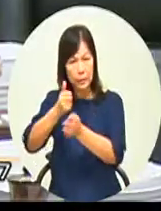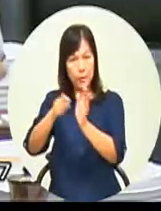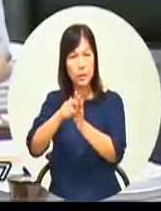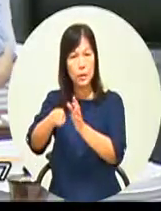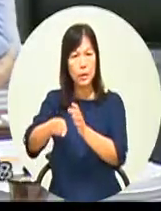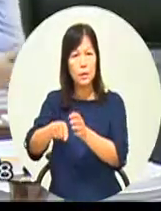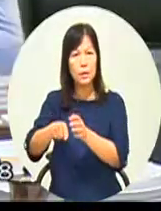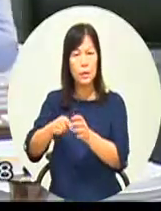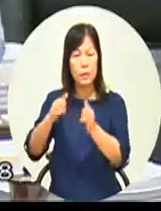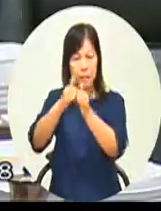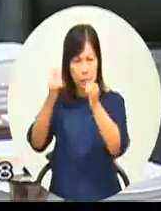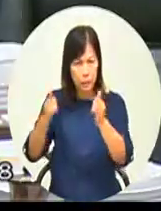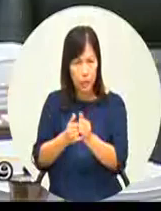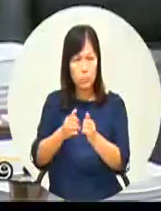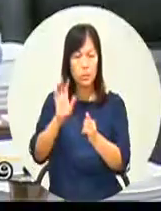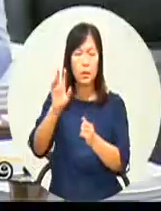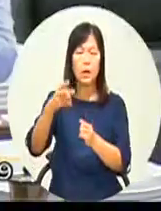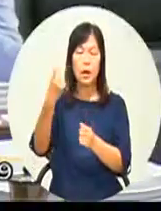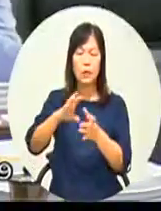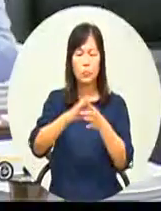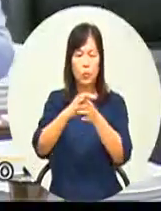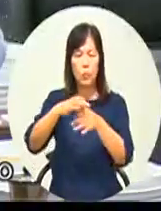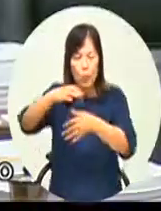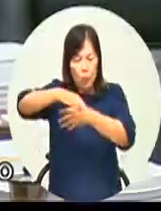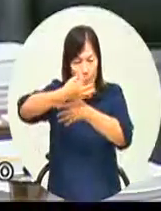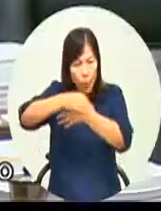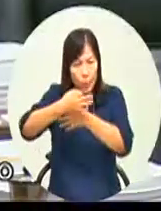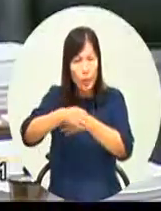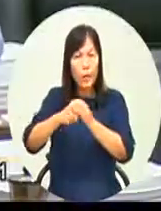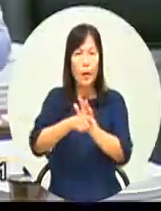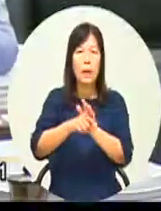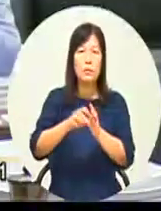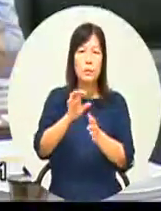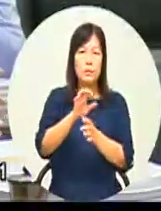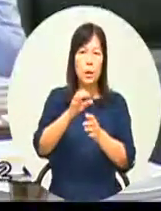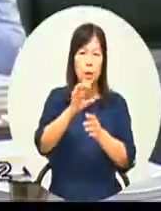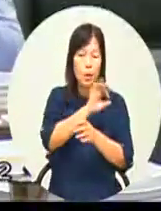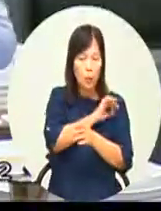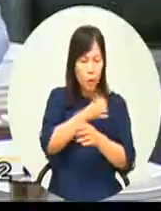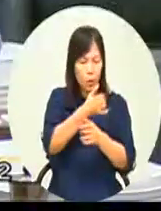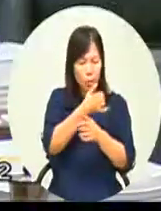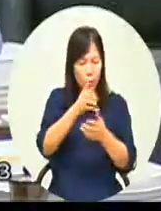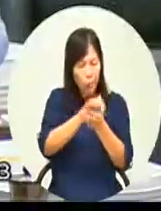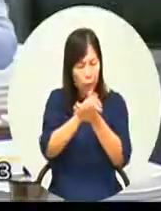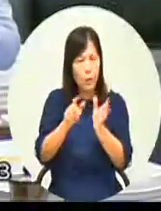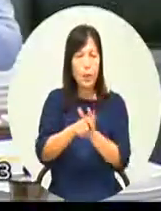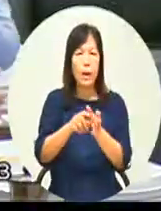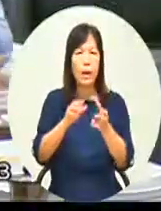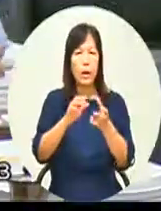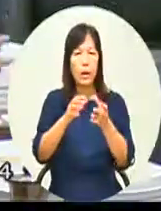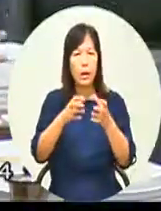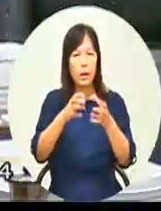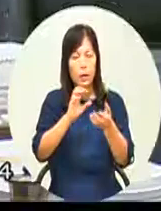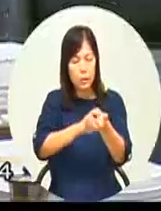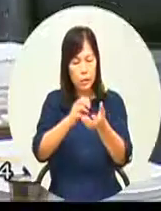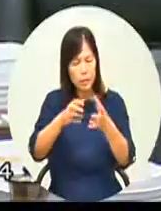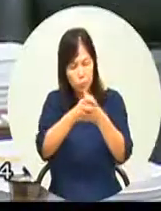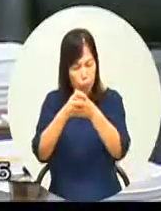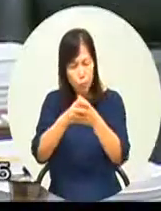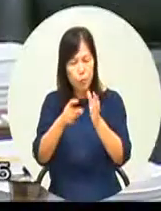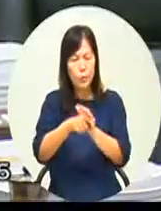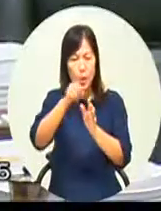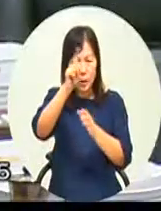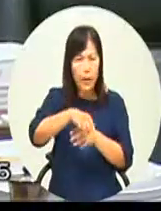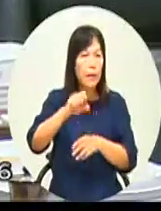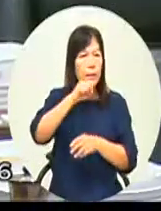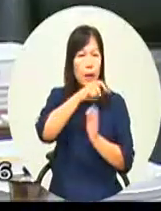各他的这些相关的这些亲人，然后包括他的会友，包括他的医生去，他朋友来到台湾来